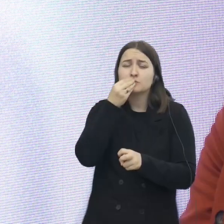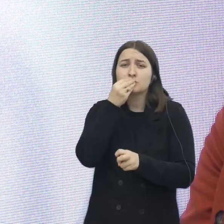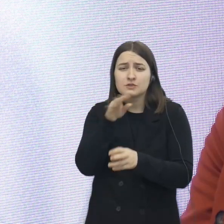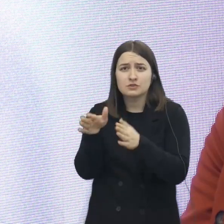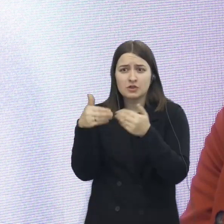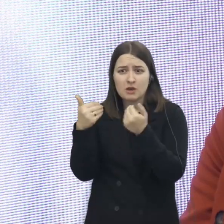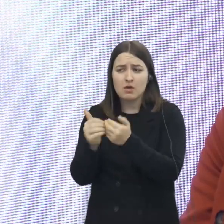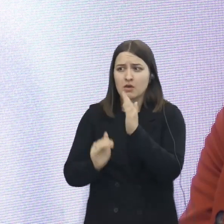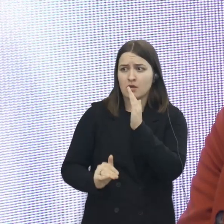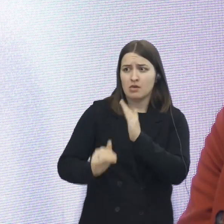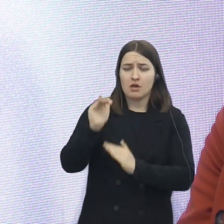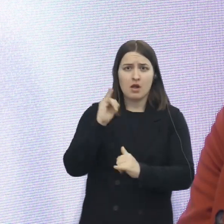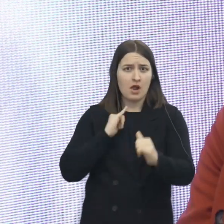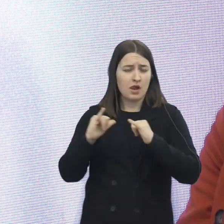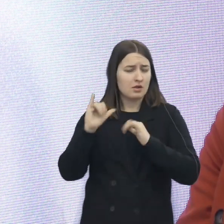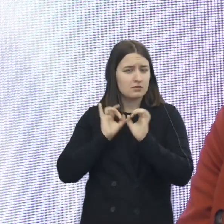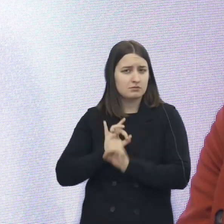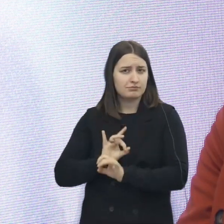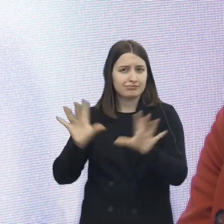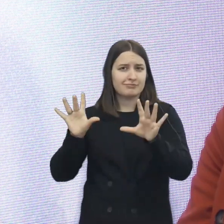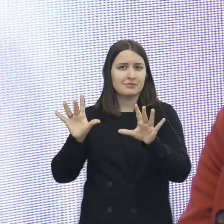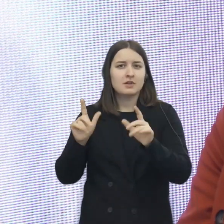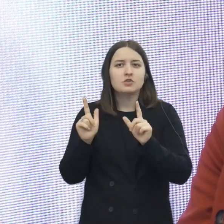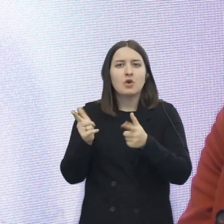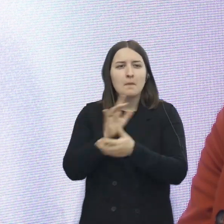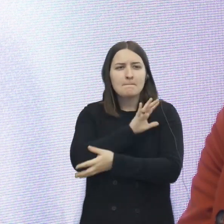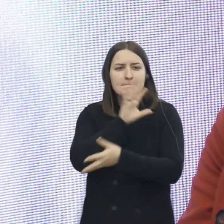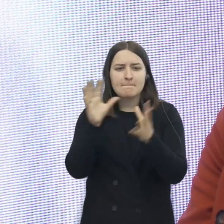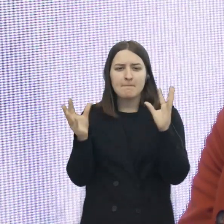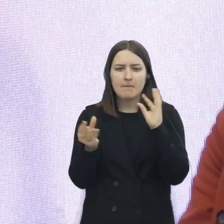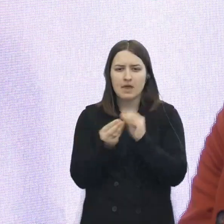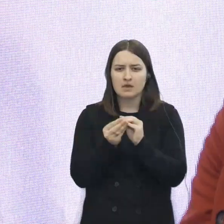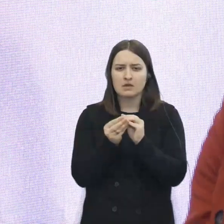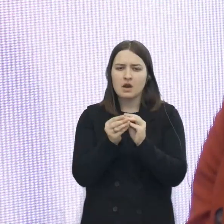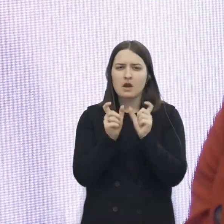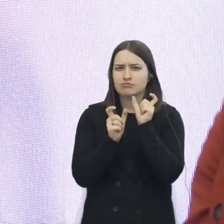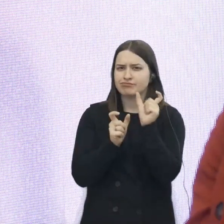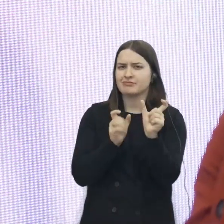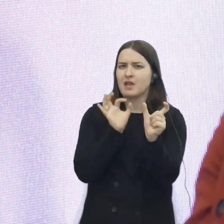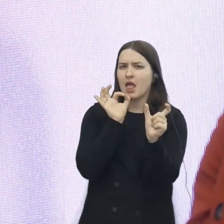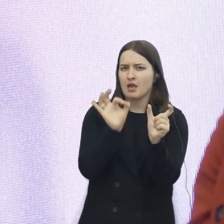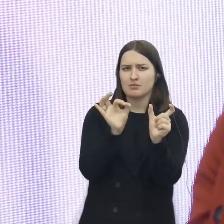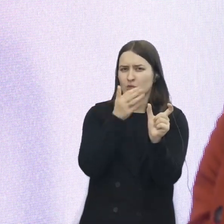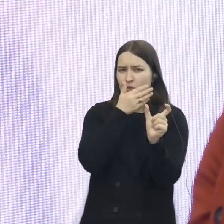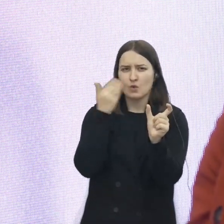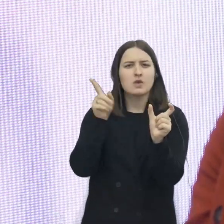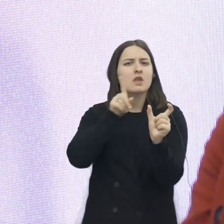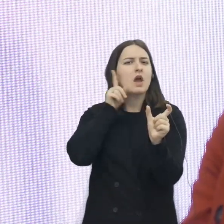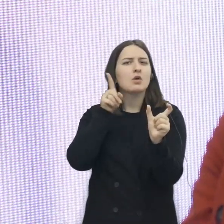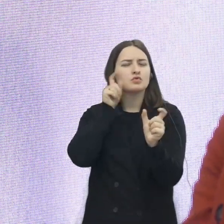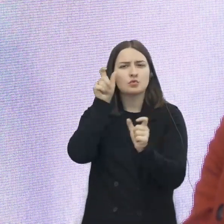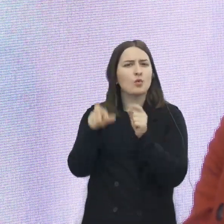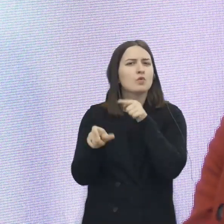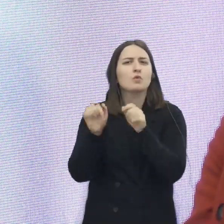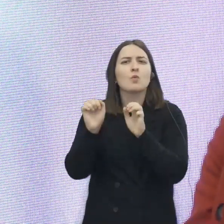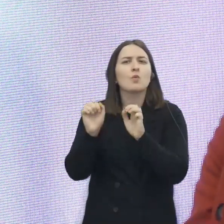elgiasi. Tai nėra kažkokio vieno apibrėžimo, koks tas jaunas žmogus galėtų būti. Dažniausiai tai yra